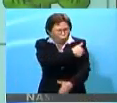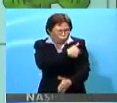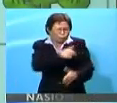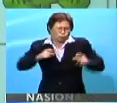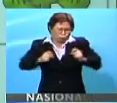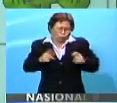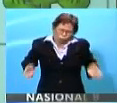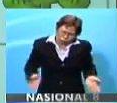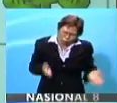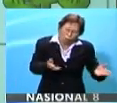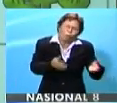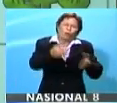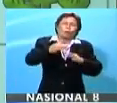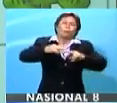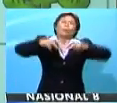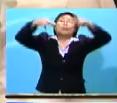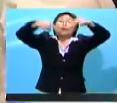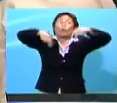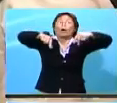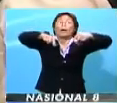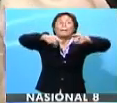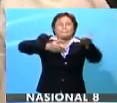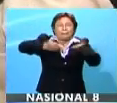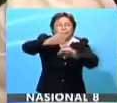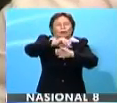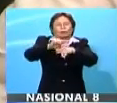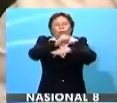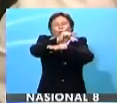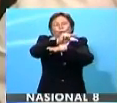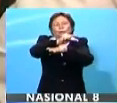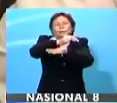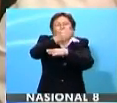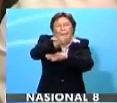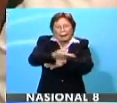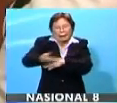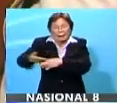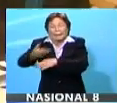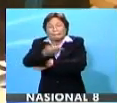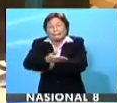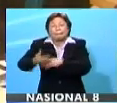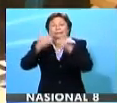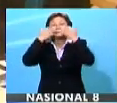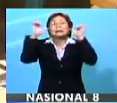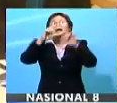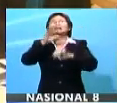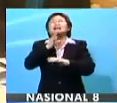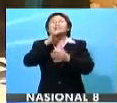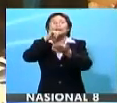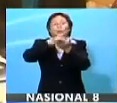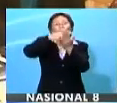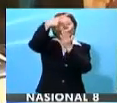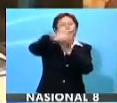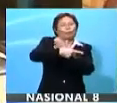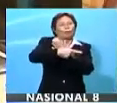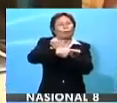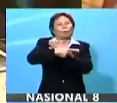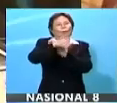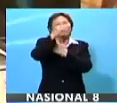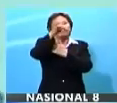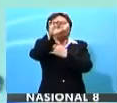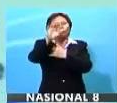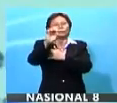meningkatkan kualiti perkhidmatan serta mengguna pakai peralatan perubatan canggih beliau menyatakannya di ibu negara pada program bursa